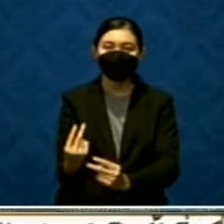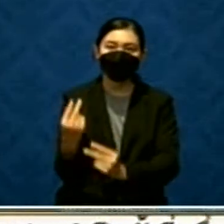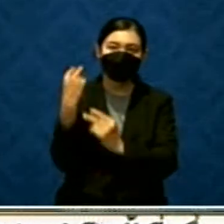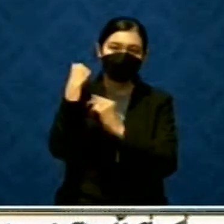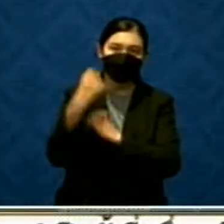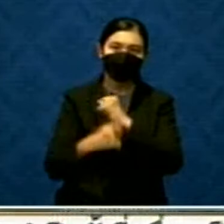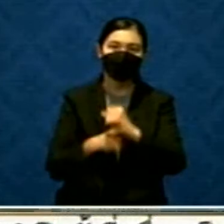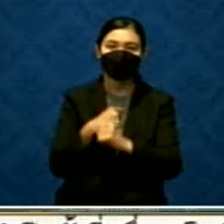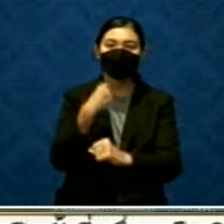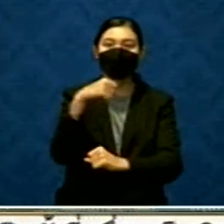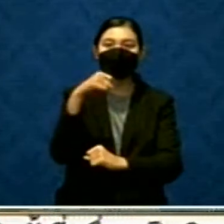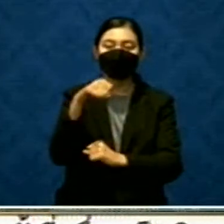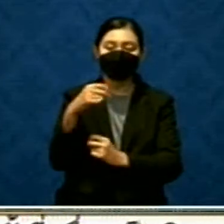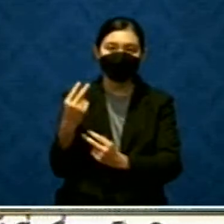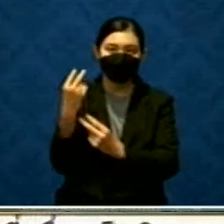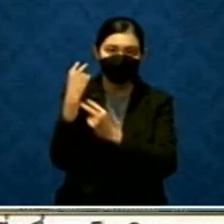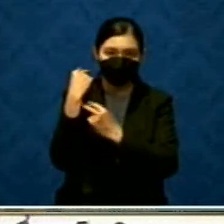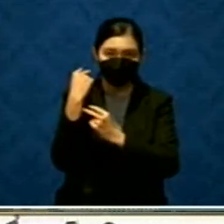ณปี